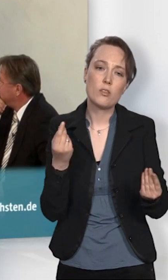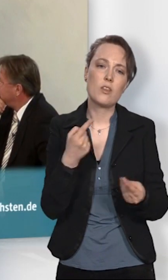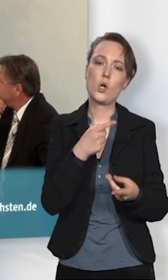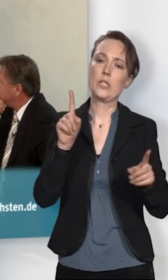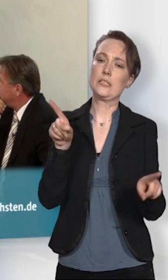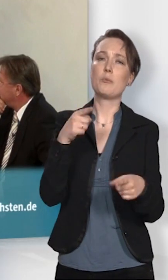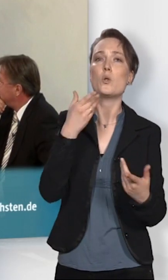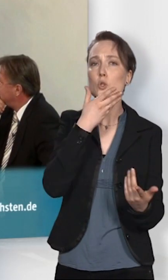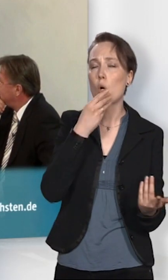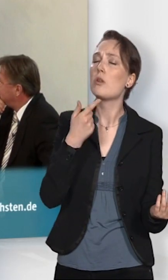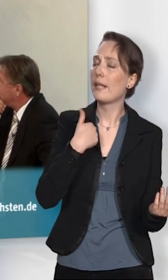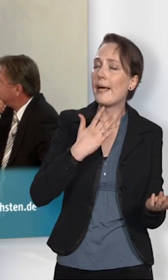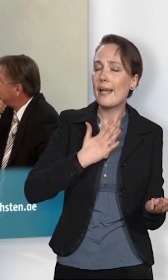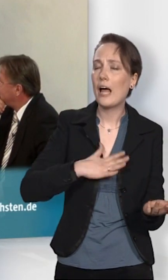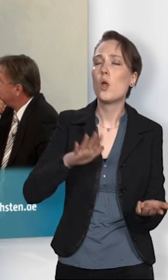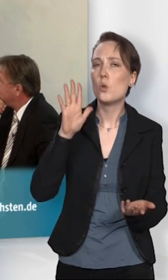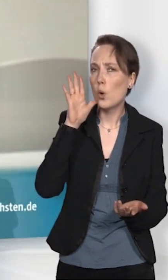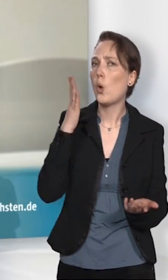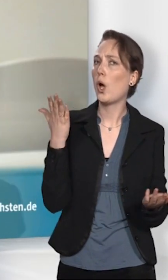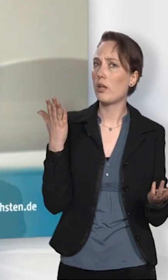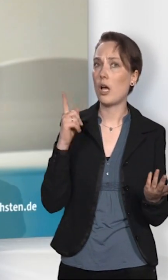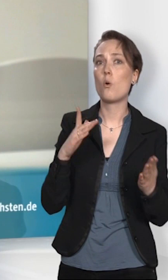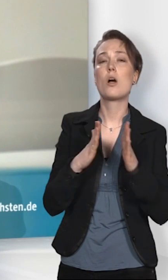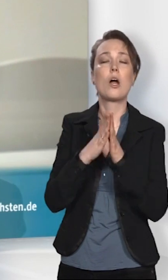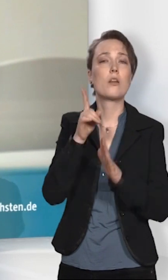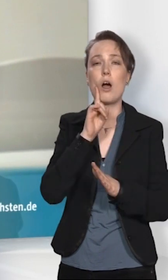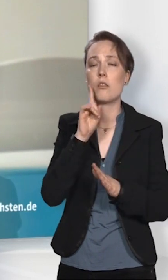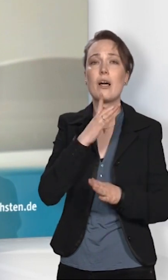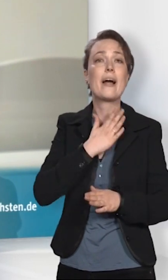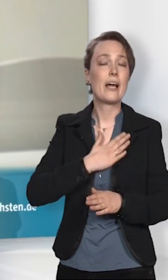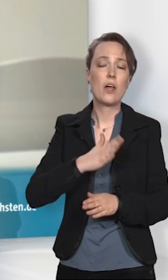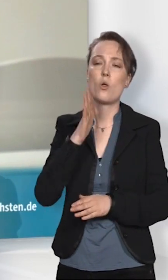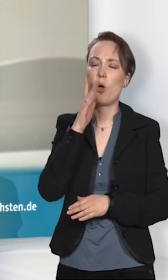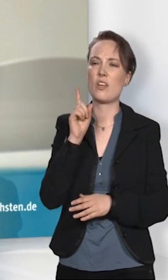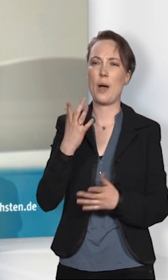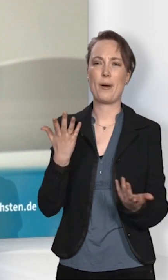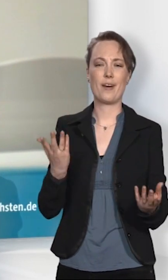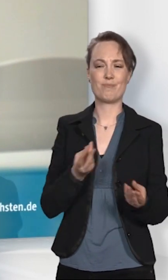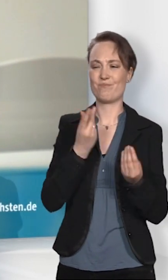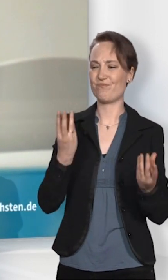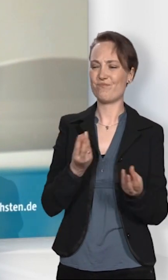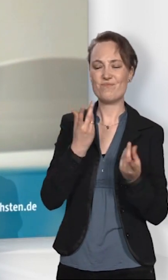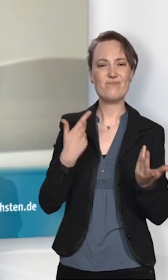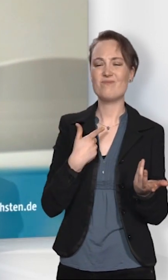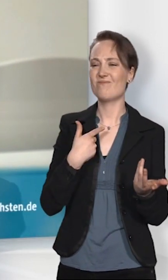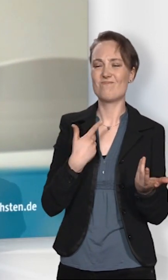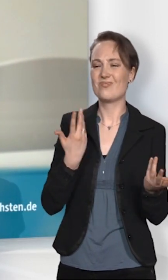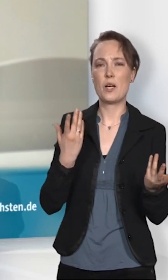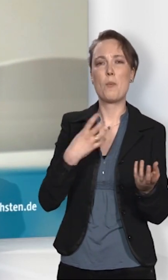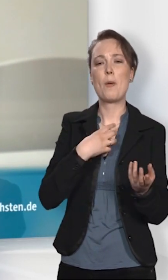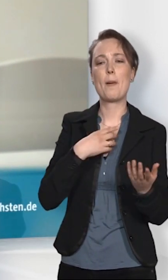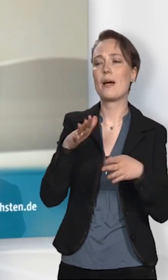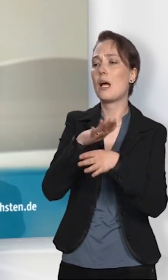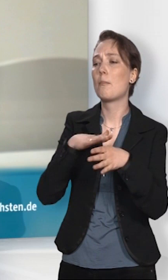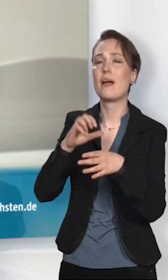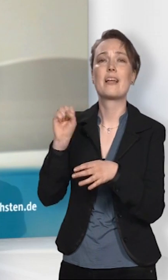Gospelmusik spielt und die hören wir auch sehr gerne mittlerweile im Kirchenalltag, aber wir können nicht richtig was damit anfangen, weil die Gemeinde das nicht mitsingen kann,